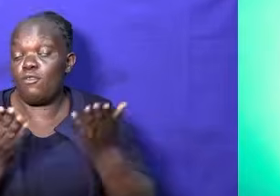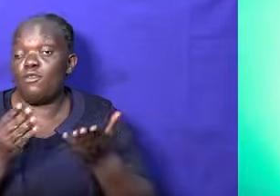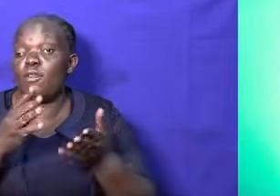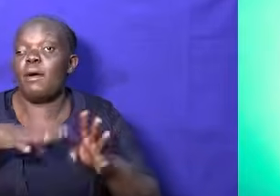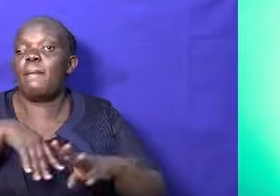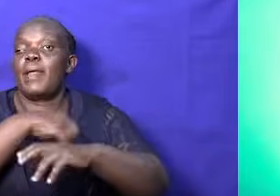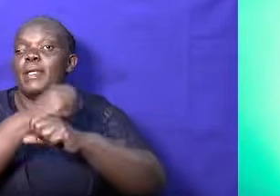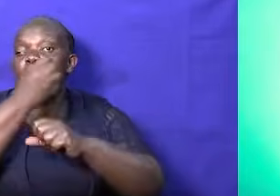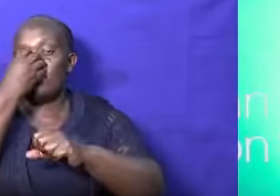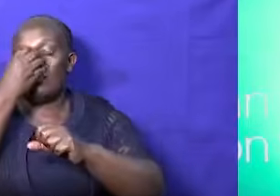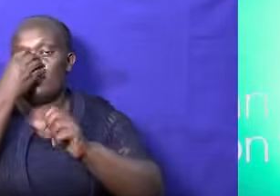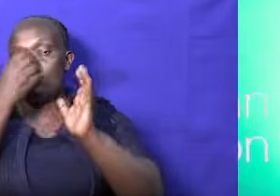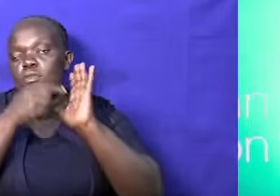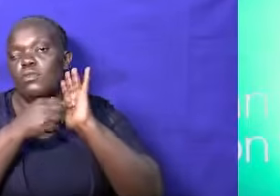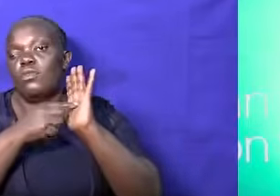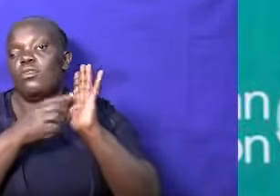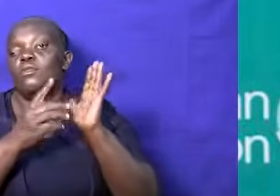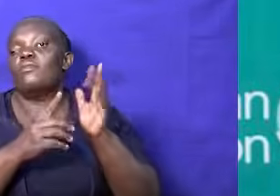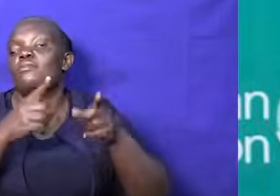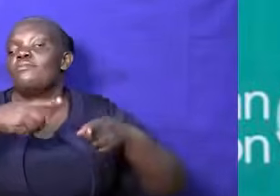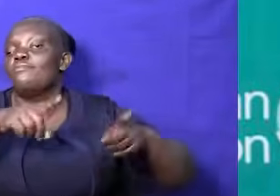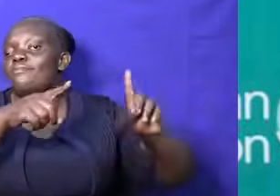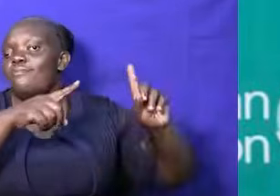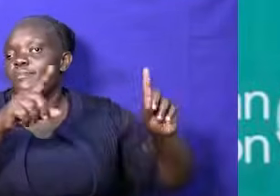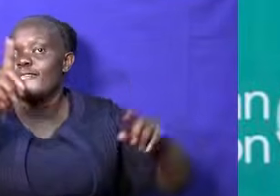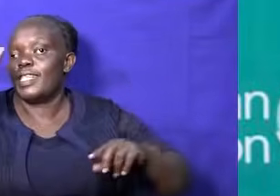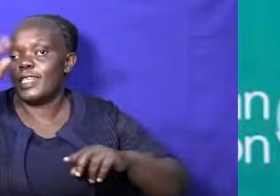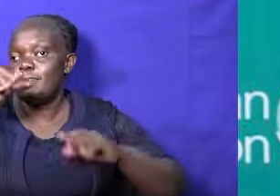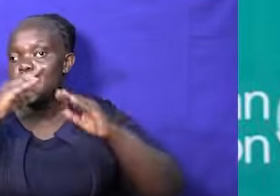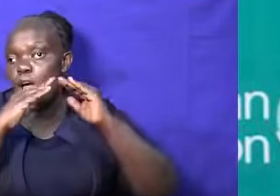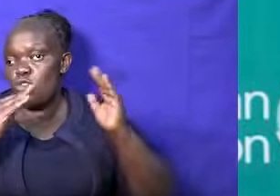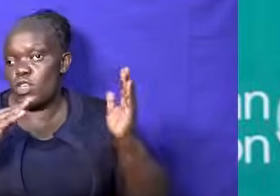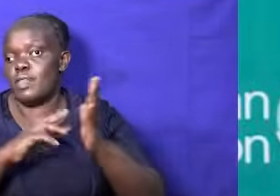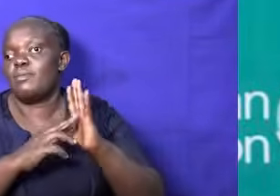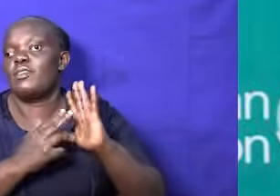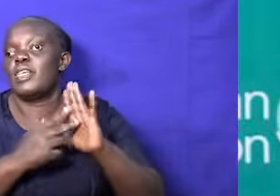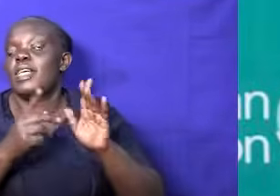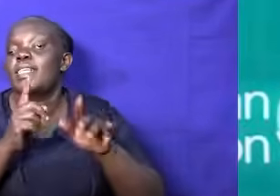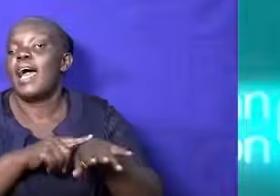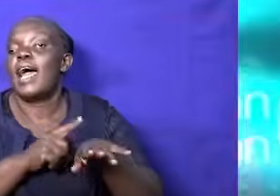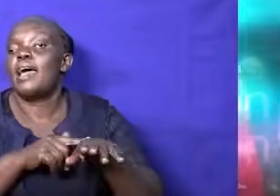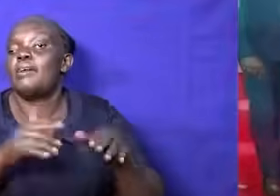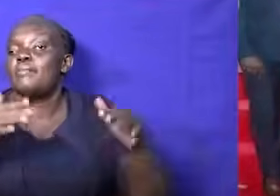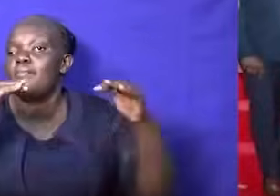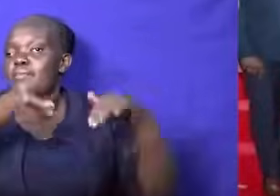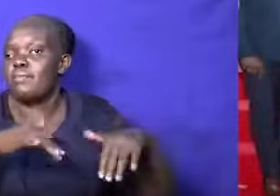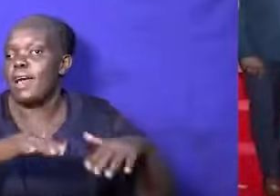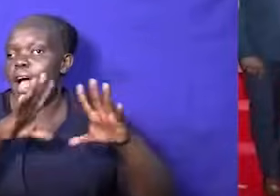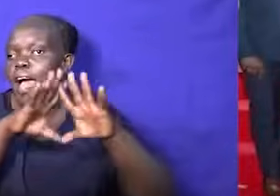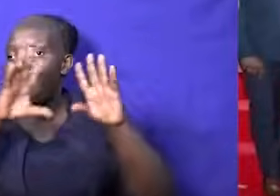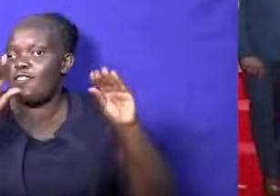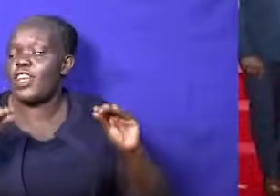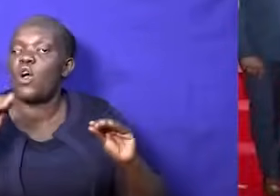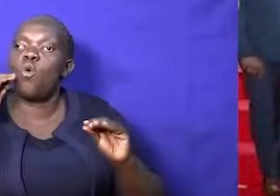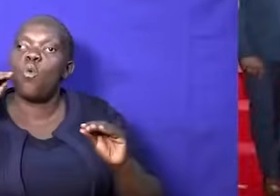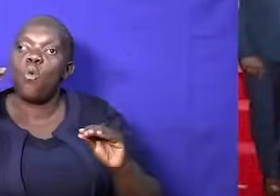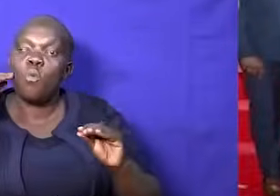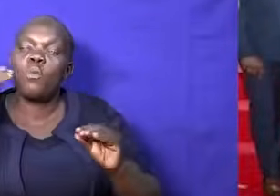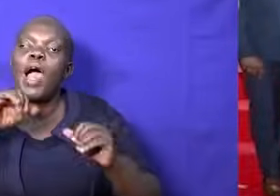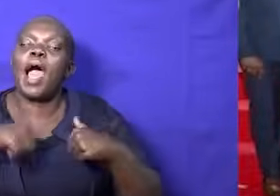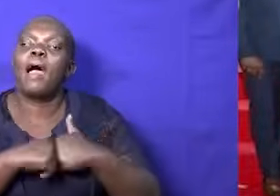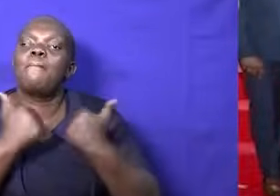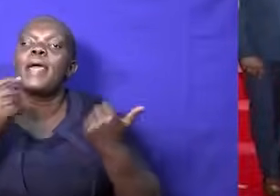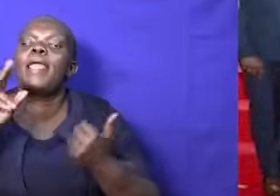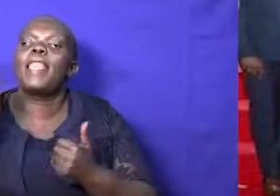Rais William Ruto ameonyesha mafanikio ya mpango wa nyumba za bei nafuu wakati wa kongamano la miji la Afrika